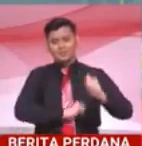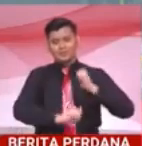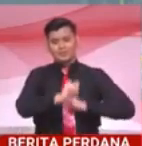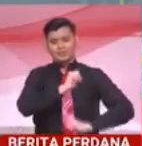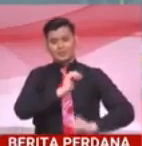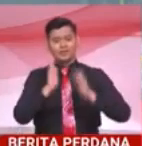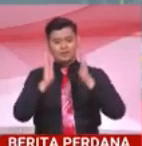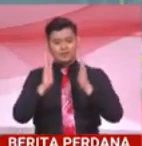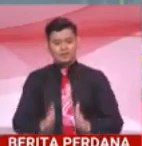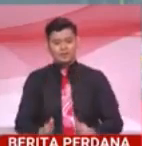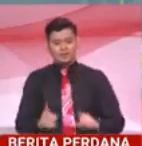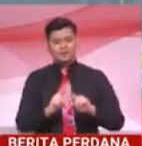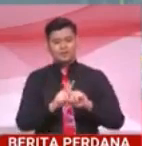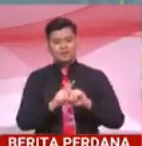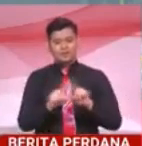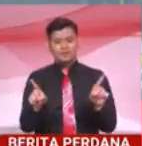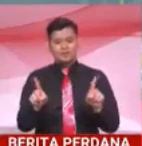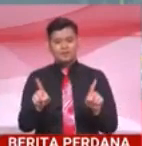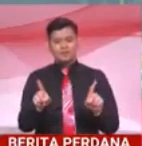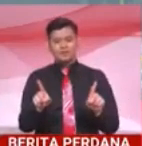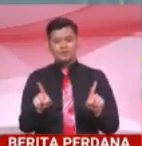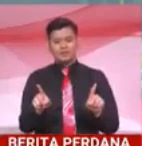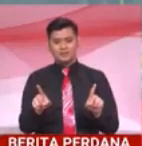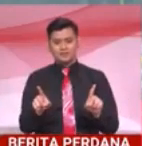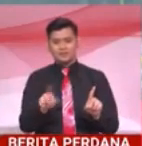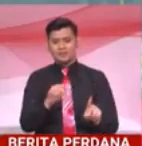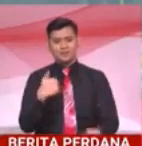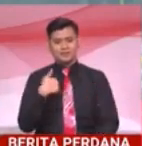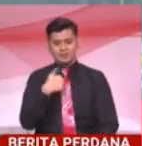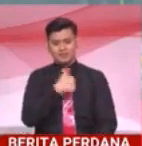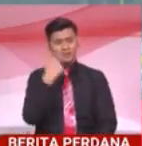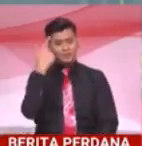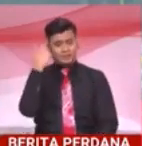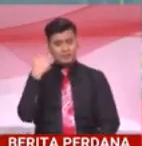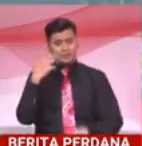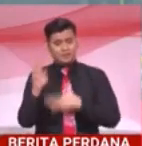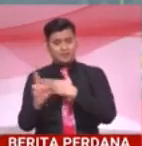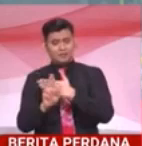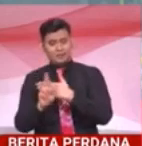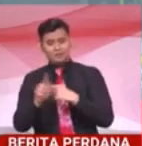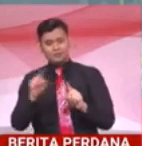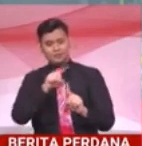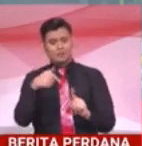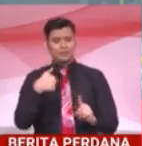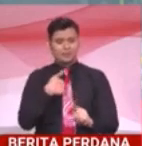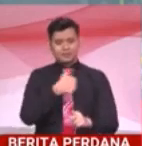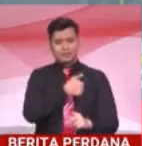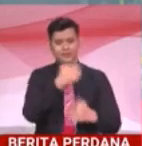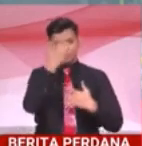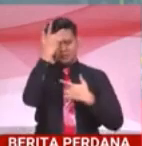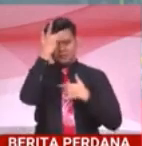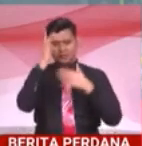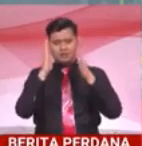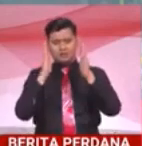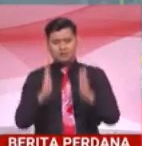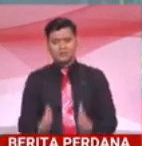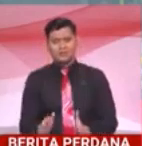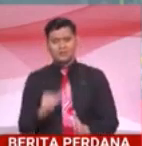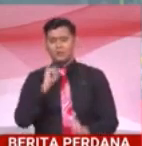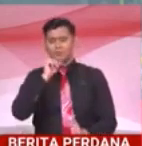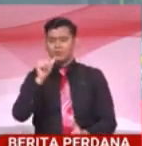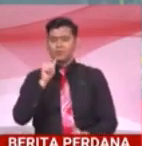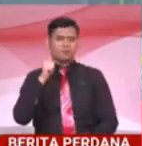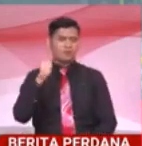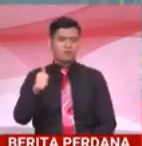Eat Sleep hati-hati sebab kita tahu kau Saput Open risiko Dewi kita sakit pelaku sakit caused the tak